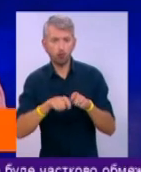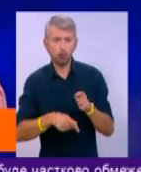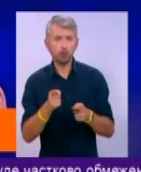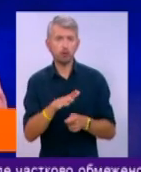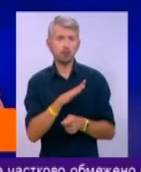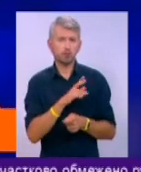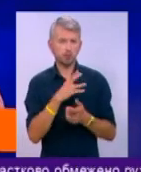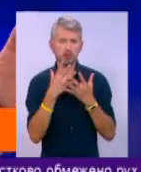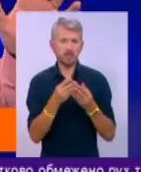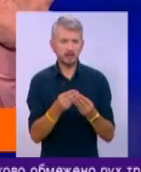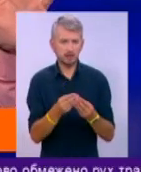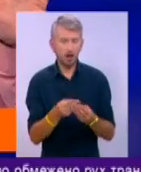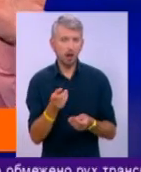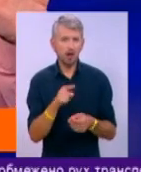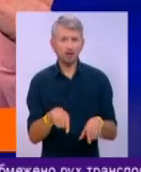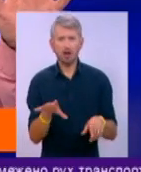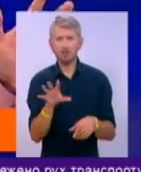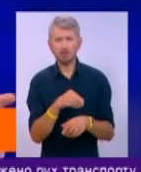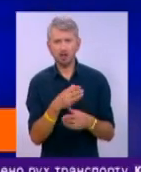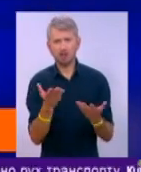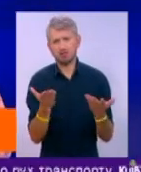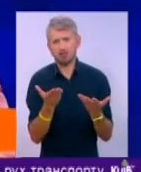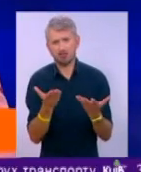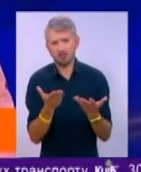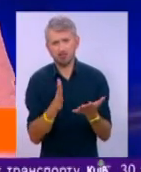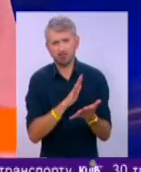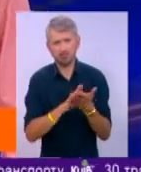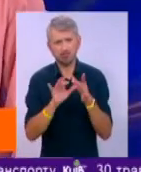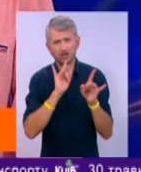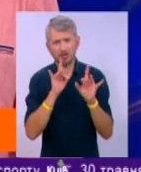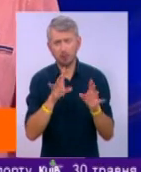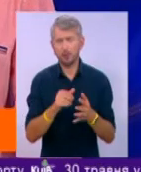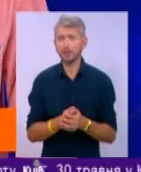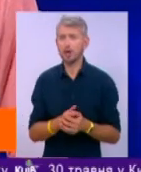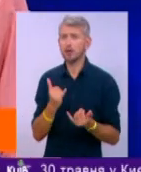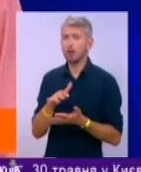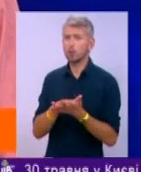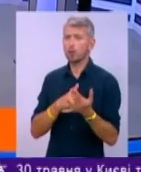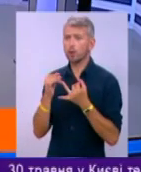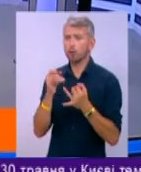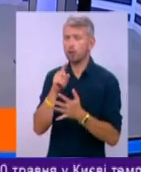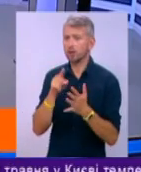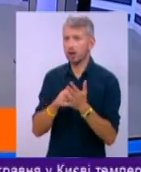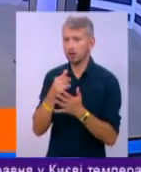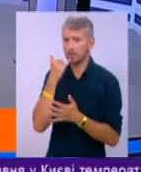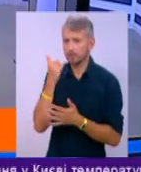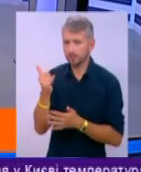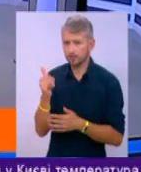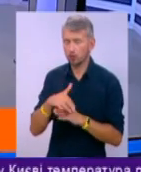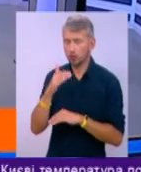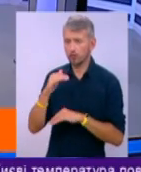б тиск на це все. А так це, ну, медійна якась річ і не більше того. Зараз продовжимо нашу розмову. Питання від глядача. Доброго вечора